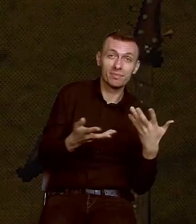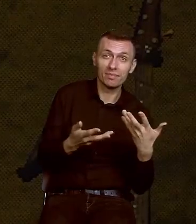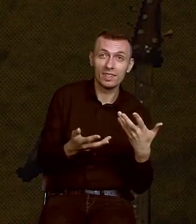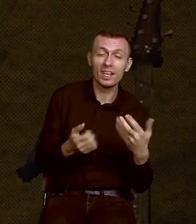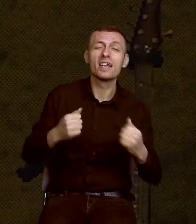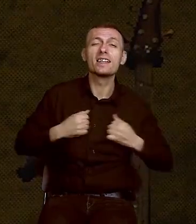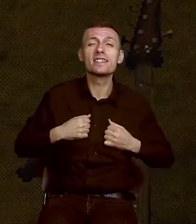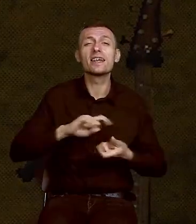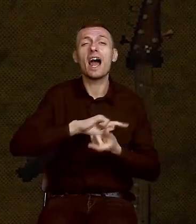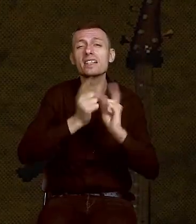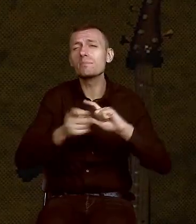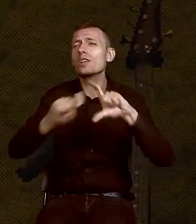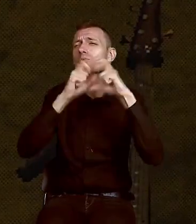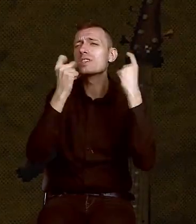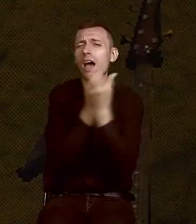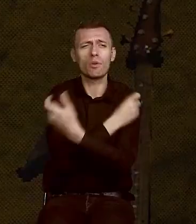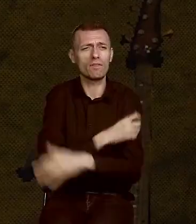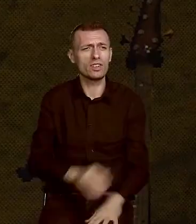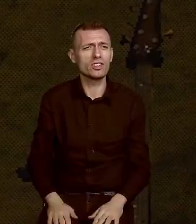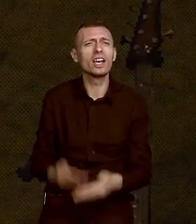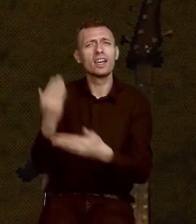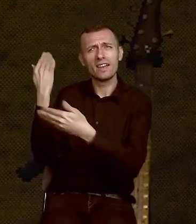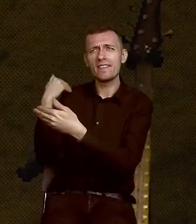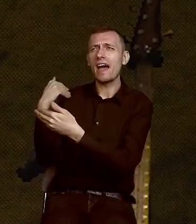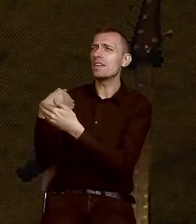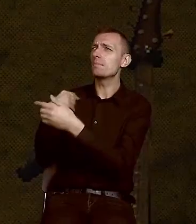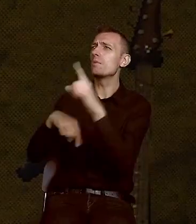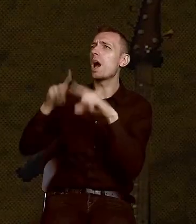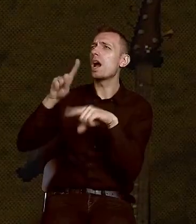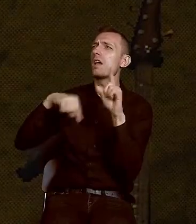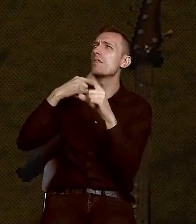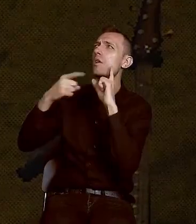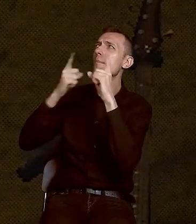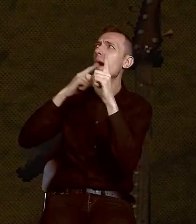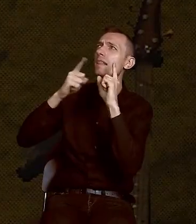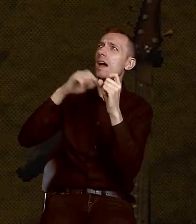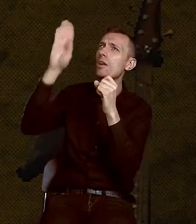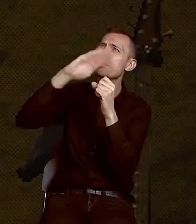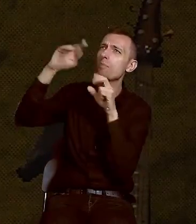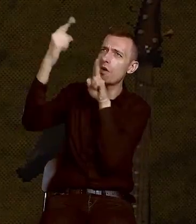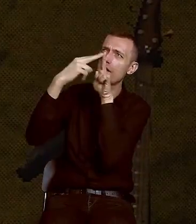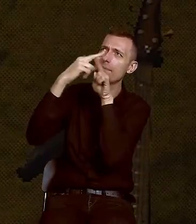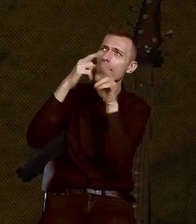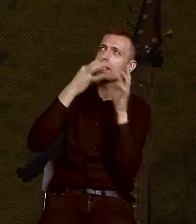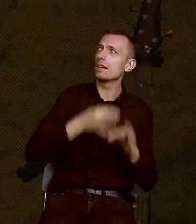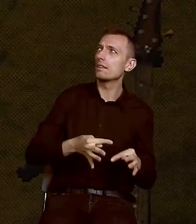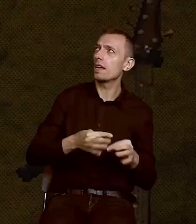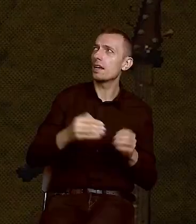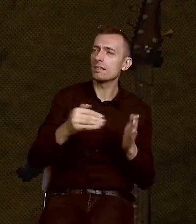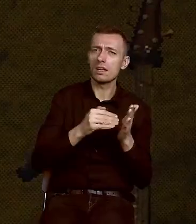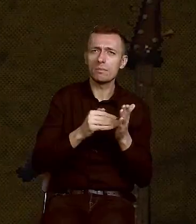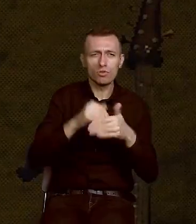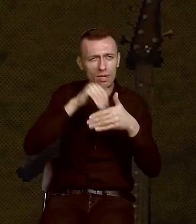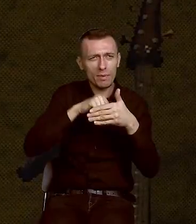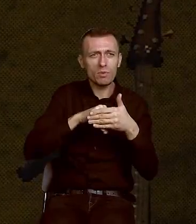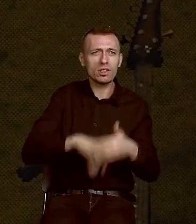Bogiem, teraz zaistniała potrzeba ukrycia się, aby ich grzech nie został odkryty. I w końcu